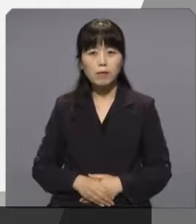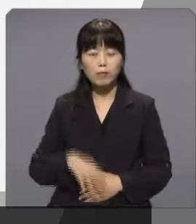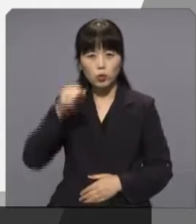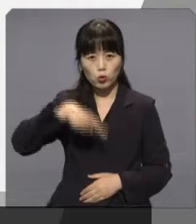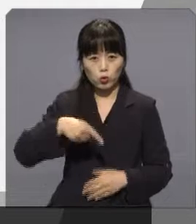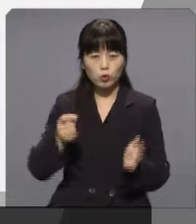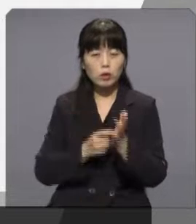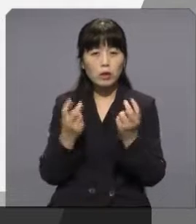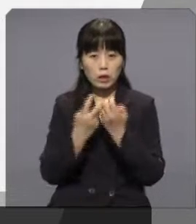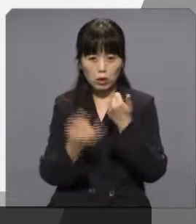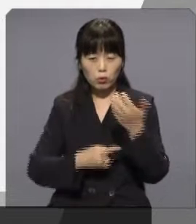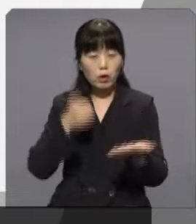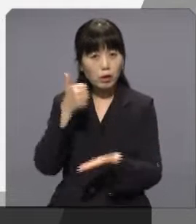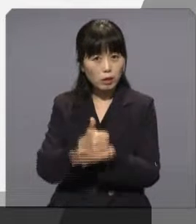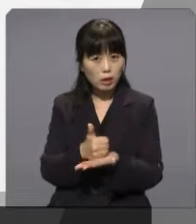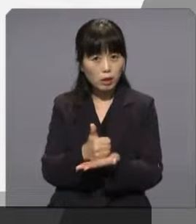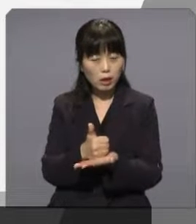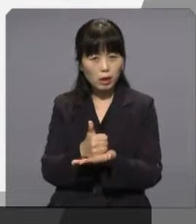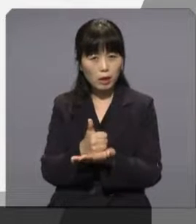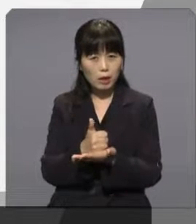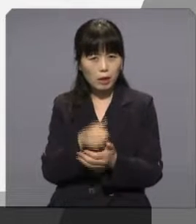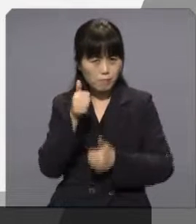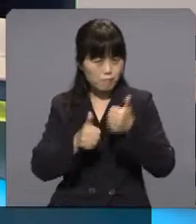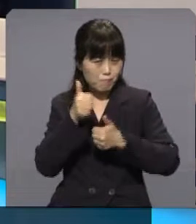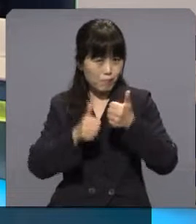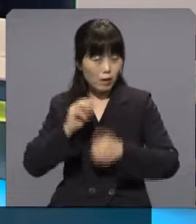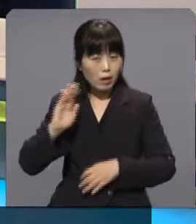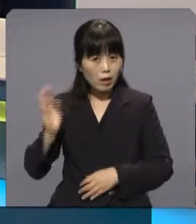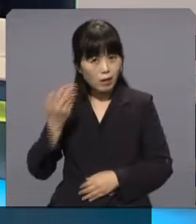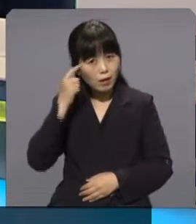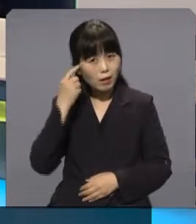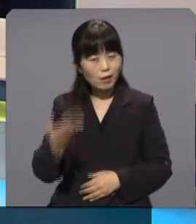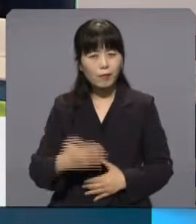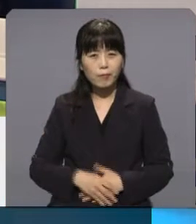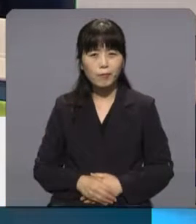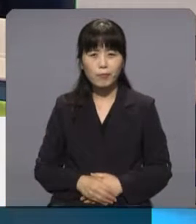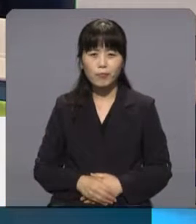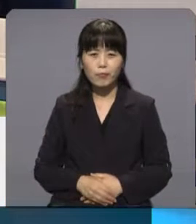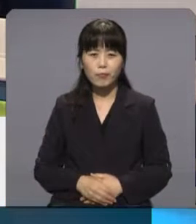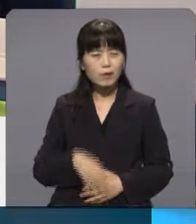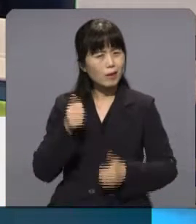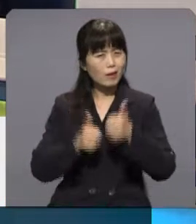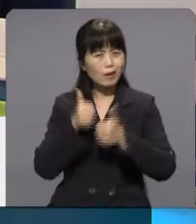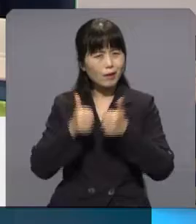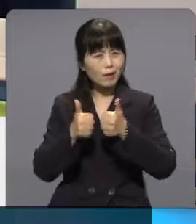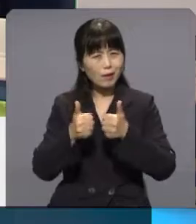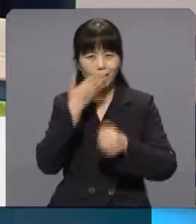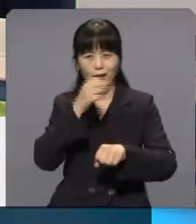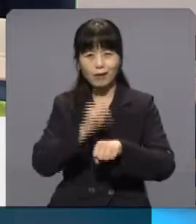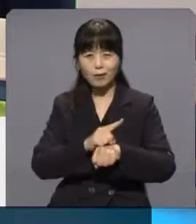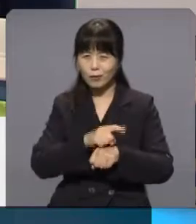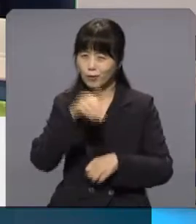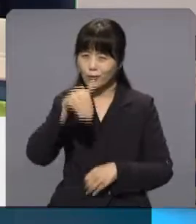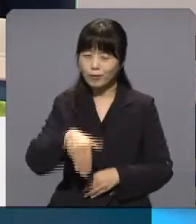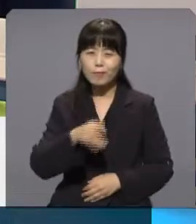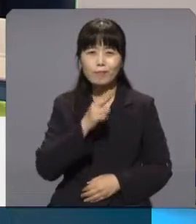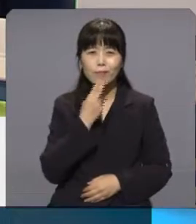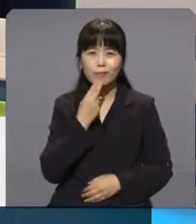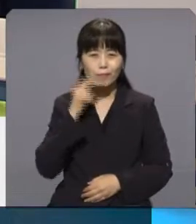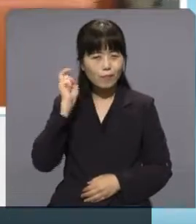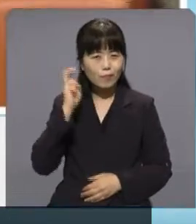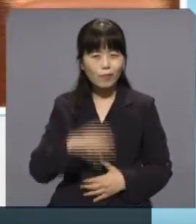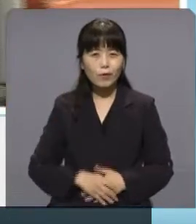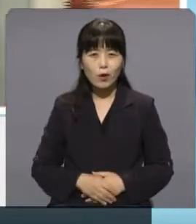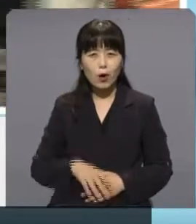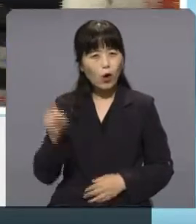우상호 비대위원장의 예상대로 박빙 승부가 펼쳐질까요? 박빙 승부가 펼쳐질 가능성은 저는 개인적으로 낮다고 예. 보는데요.